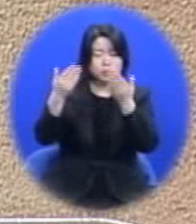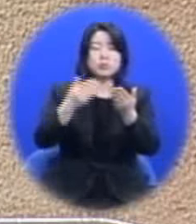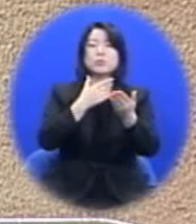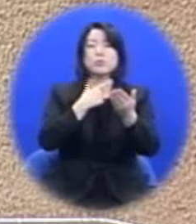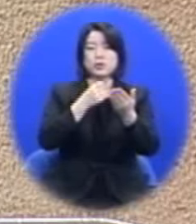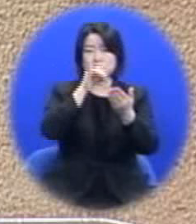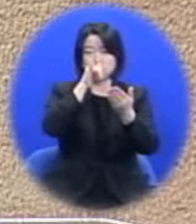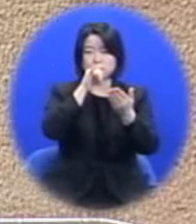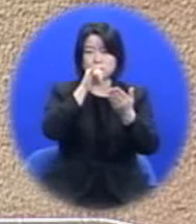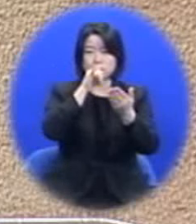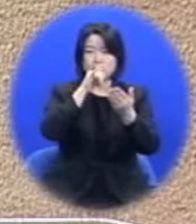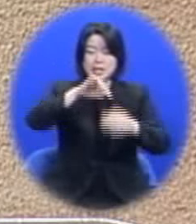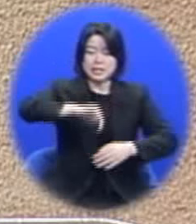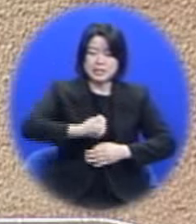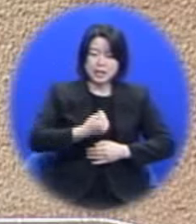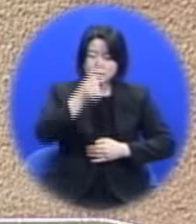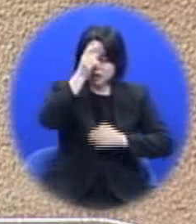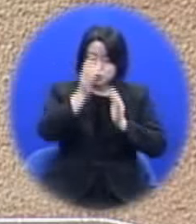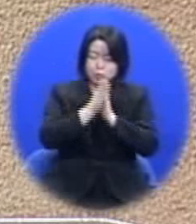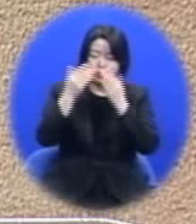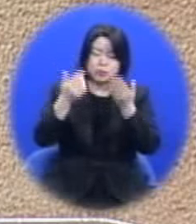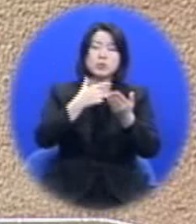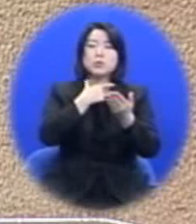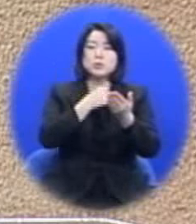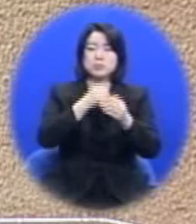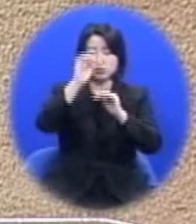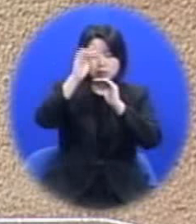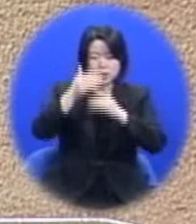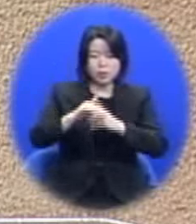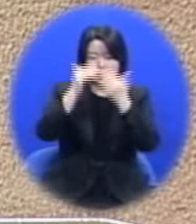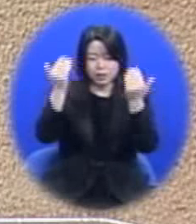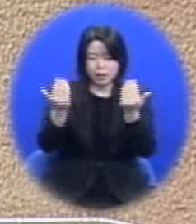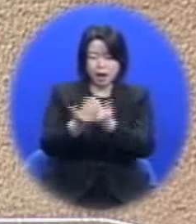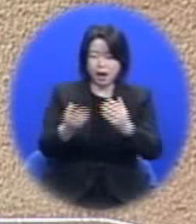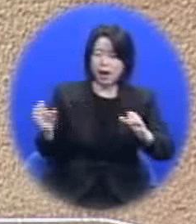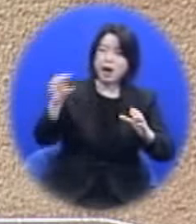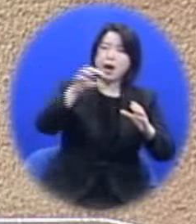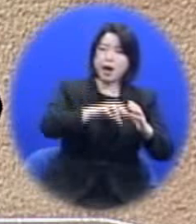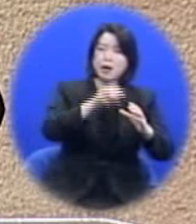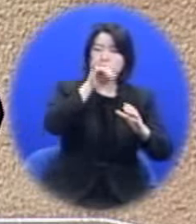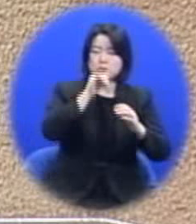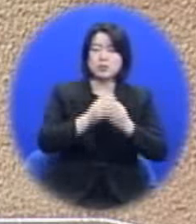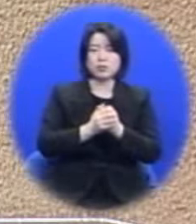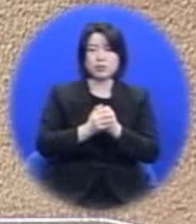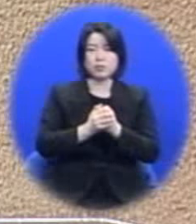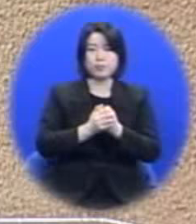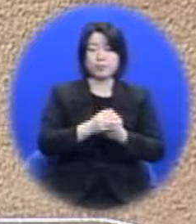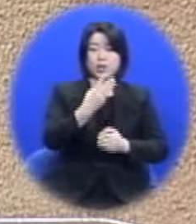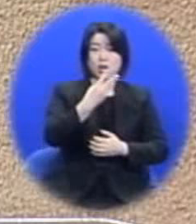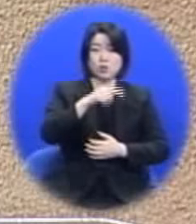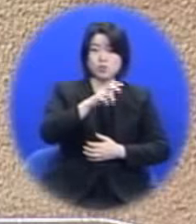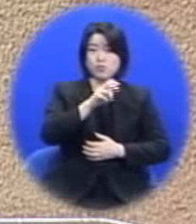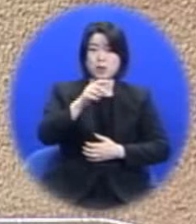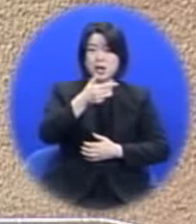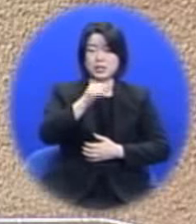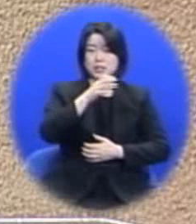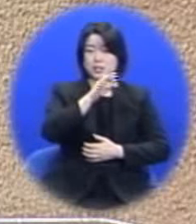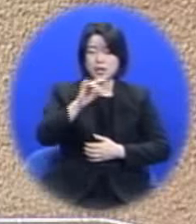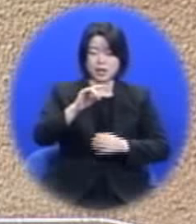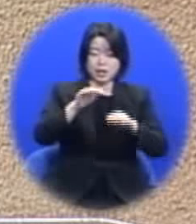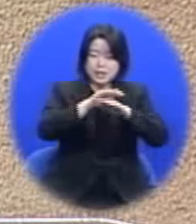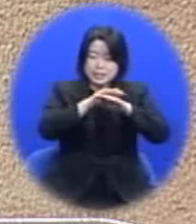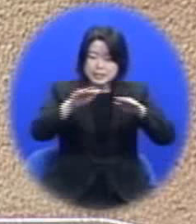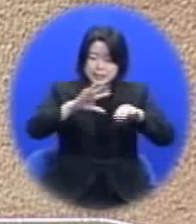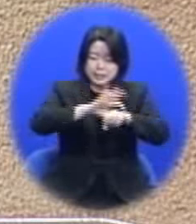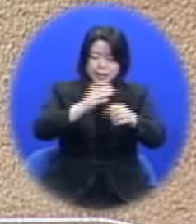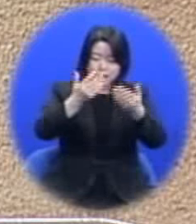다 들어 있는 거예요. 이렇게 그 루마니아 지하 감옥에서 리차드 범블란트 목사님이